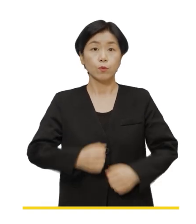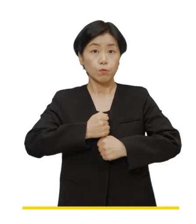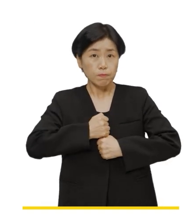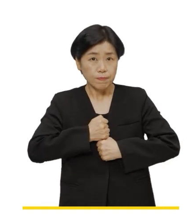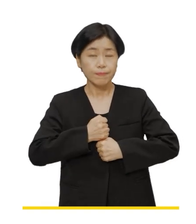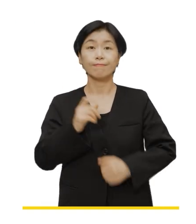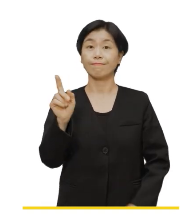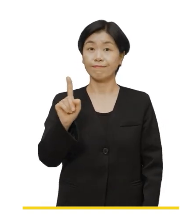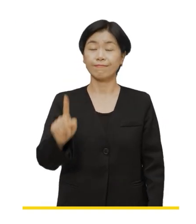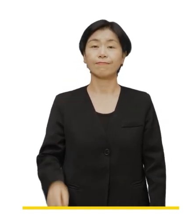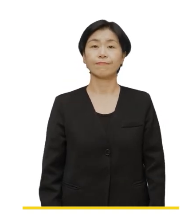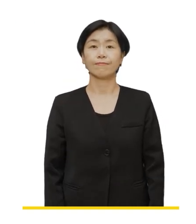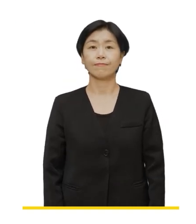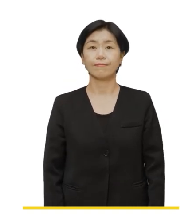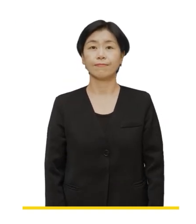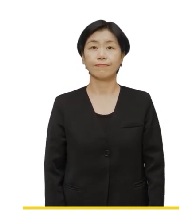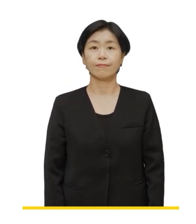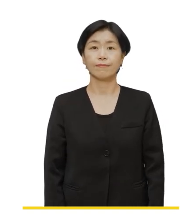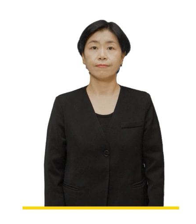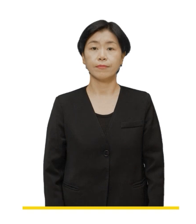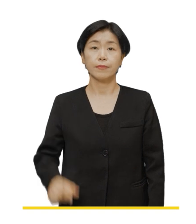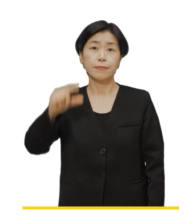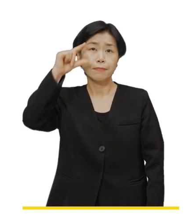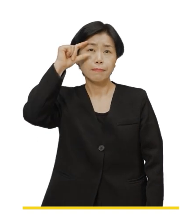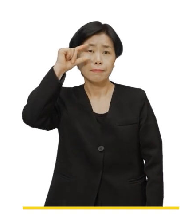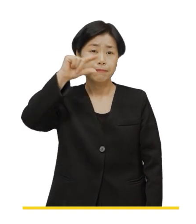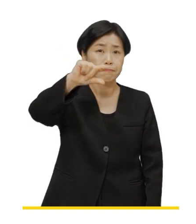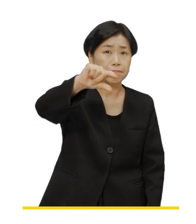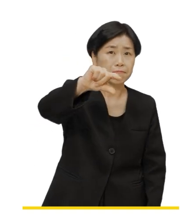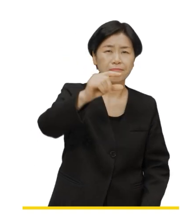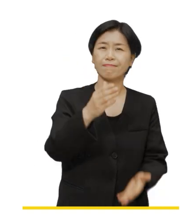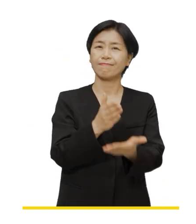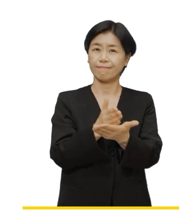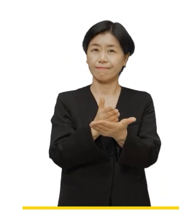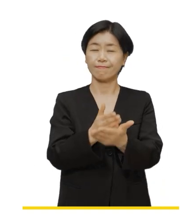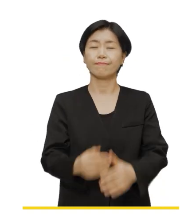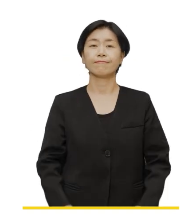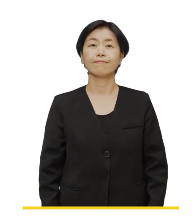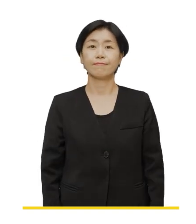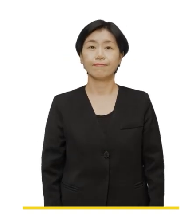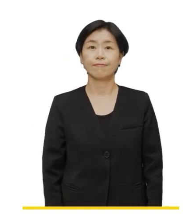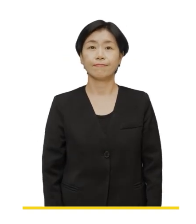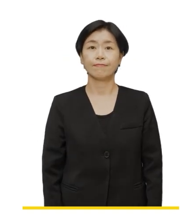점을 주의하세요. 다른 사람과 함께 사용하지 마세요.